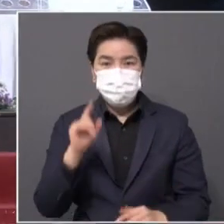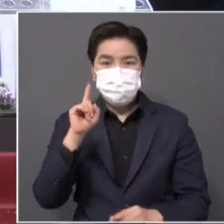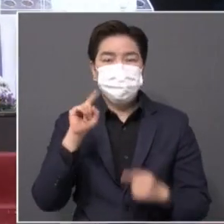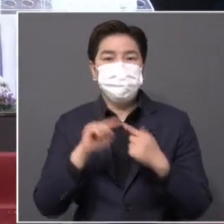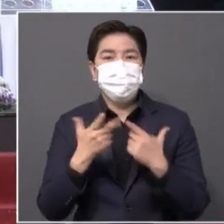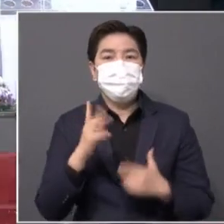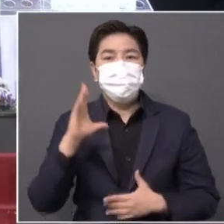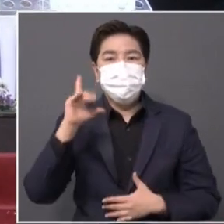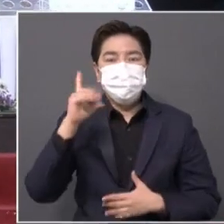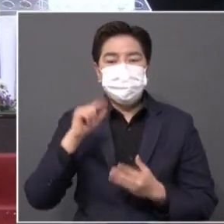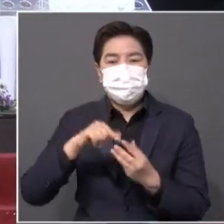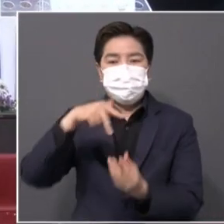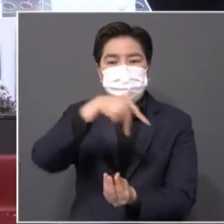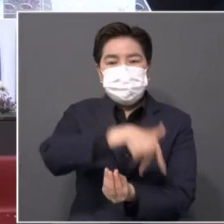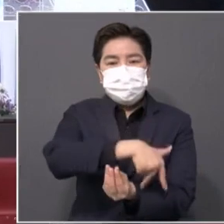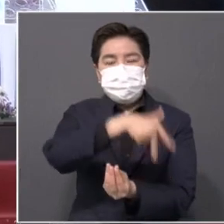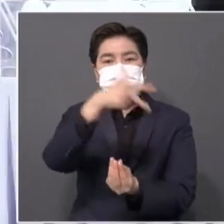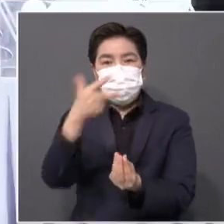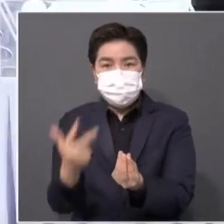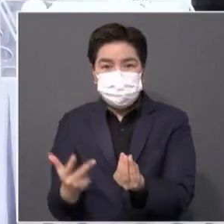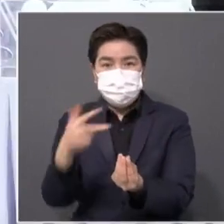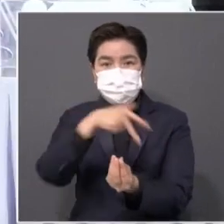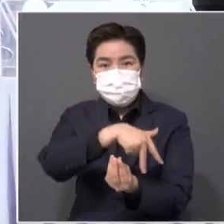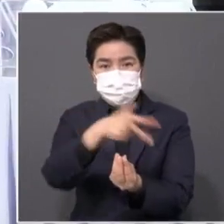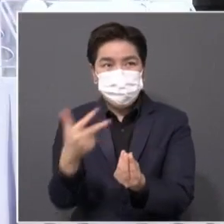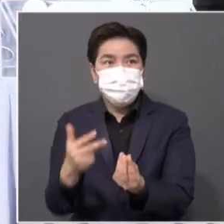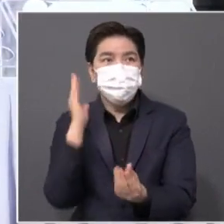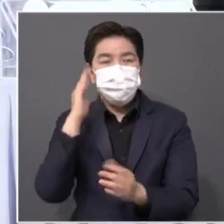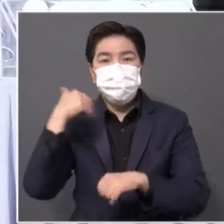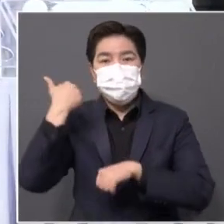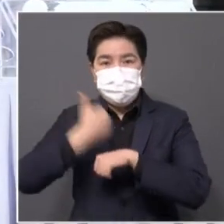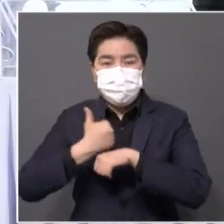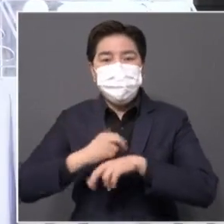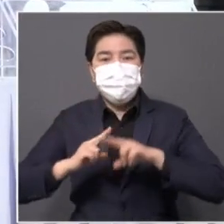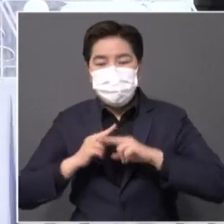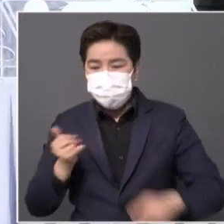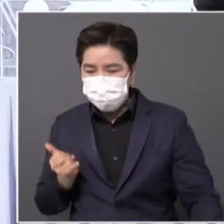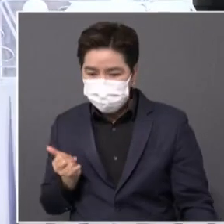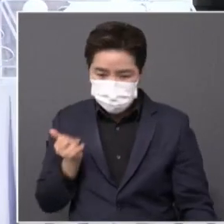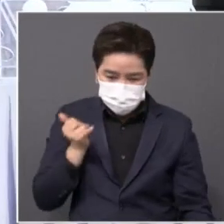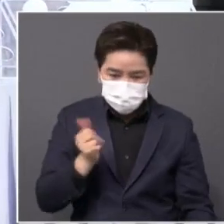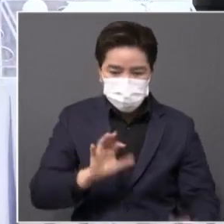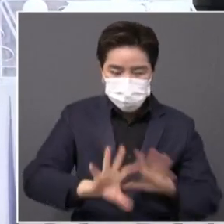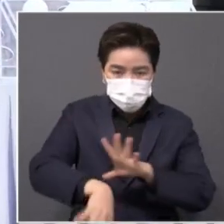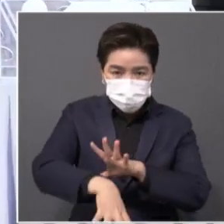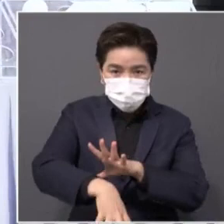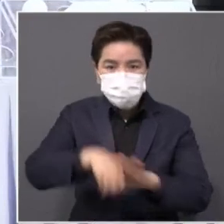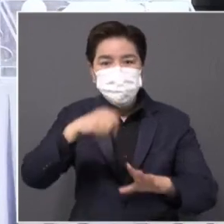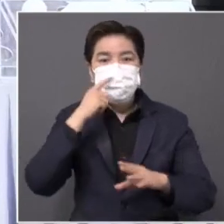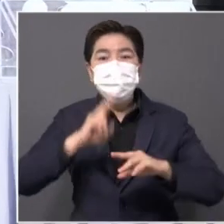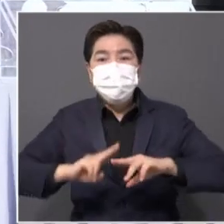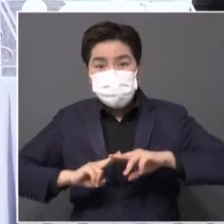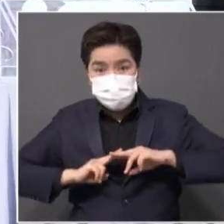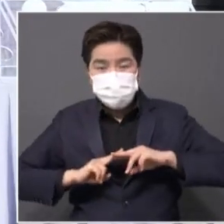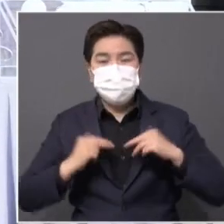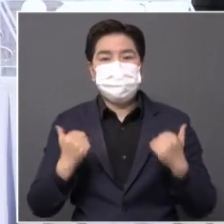พักพักสีชมพูอย่างพรรคชาติไทยพัฒนาเมื่อวานนี้คุณท็อปปราวุธศิลปอาชาเดินทางมาด้วยตนเองก็มาจับเบอร์